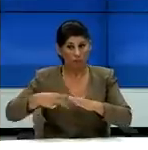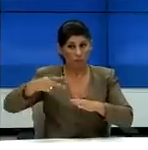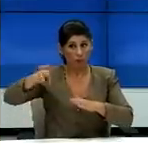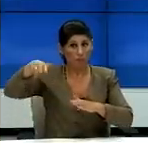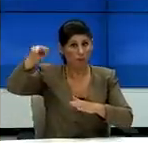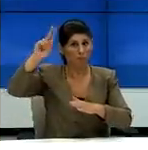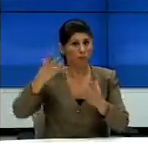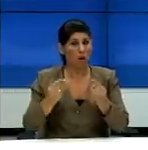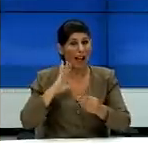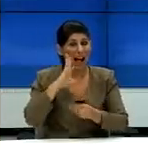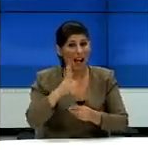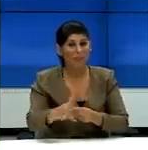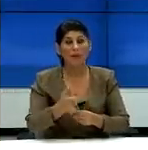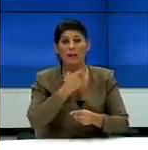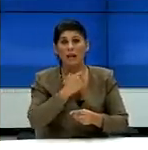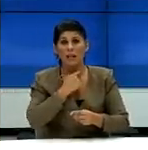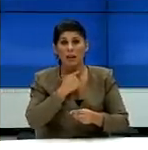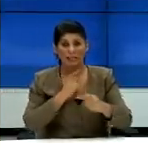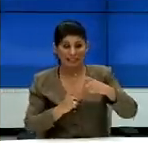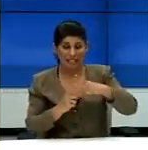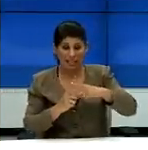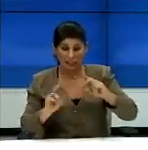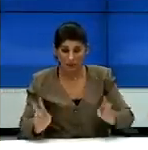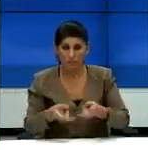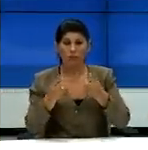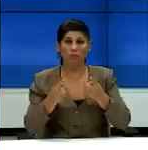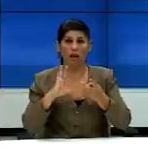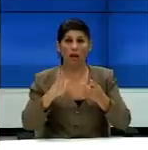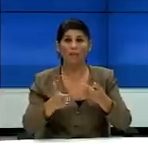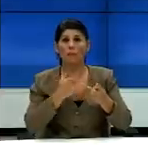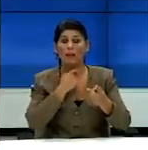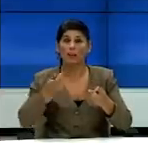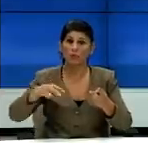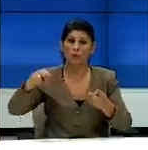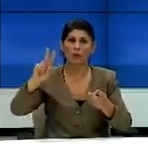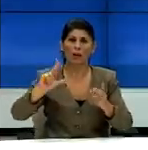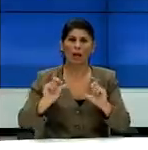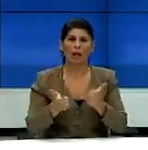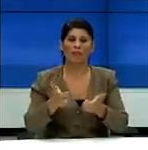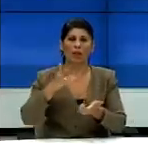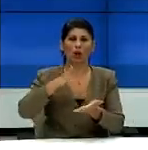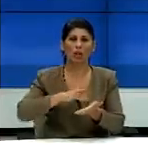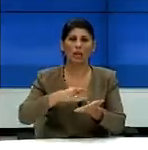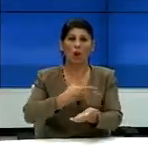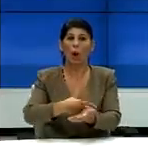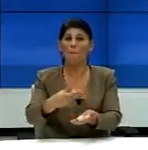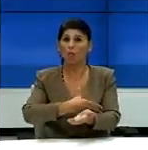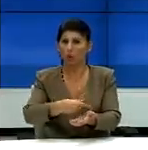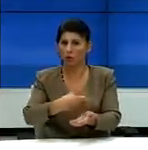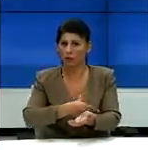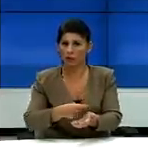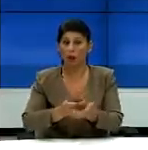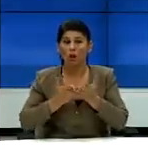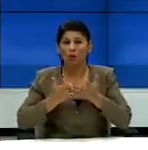και αυξάνονται καθημερινά οι ανάγκες διαγνωστικών τεστ στη χώρα, το Εθνικό Κέντρο Αιμοδοσίας,